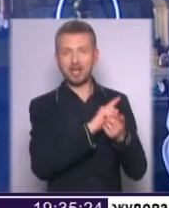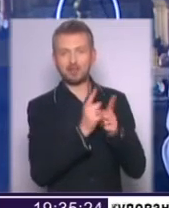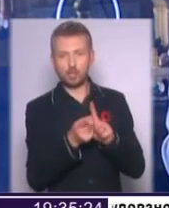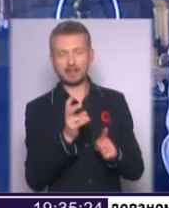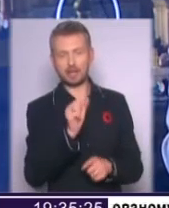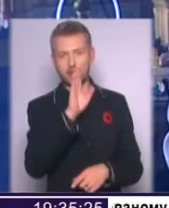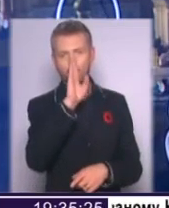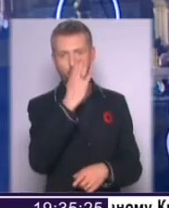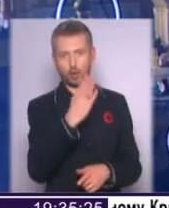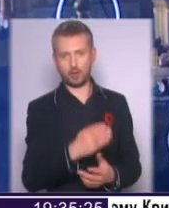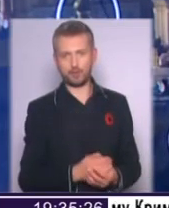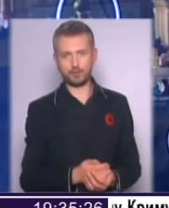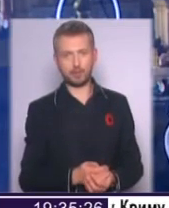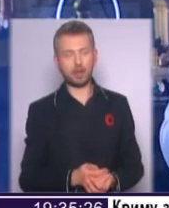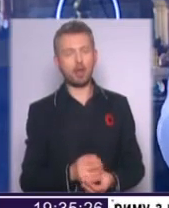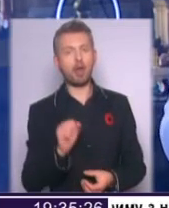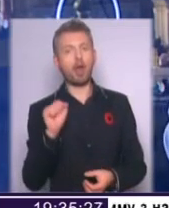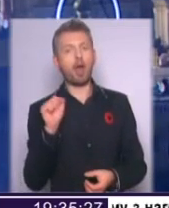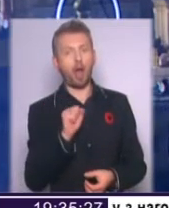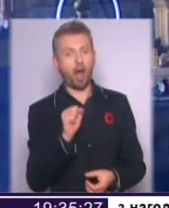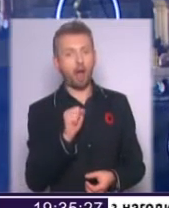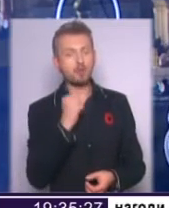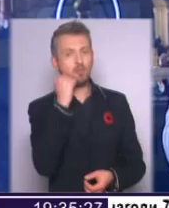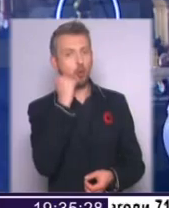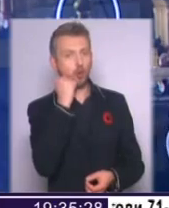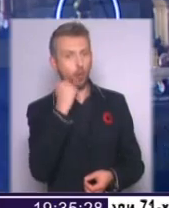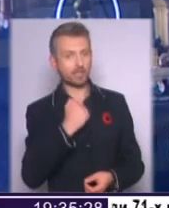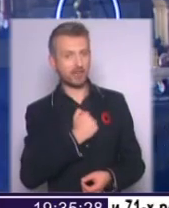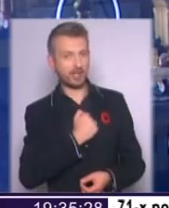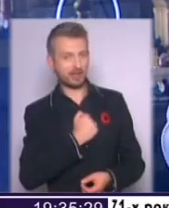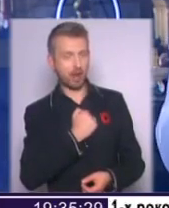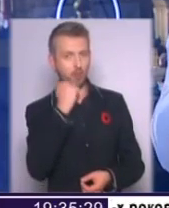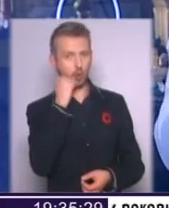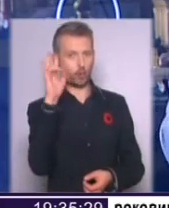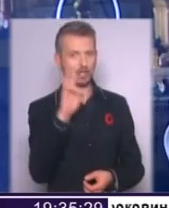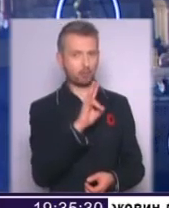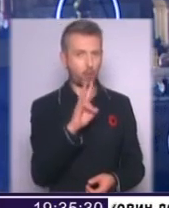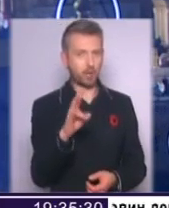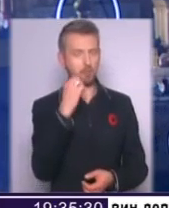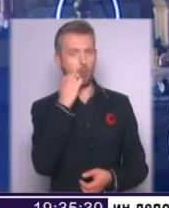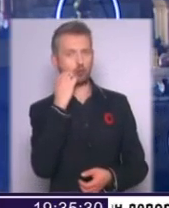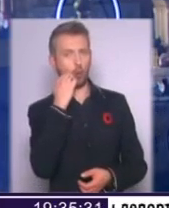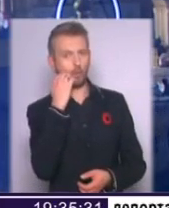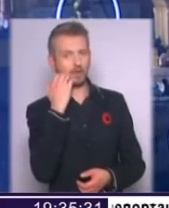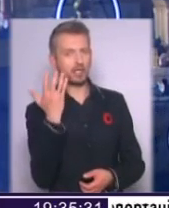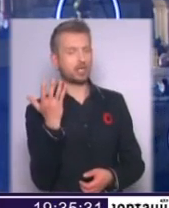ворога. А московські війська, московські попи, московська